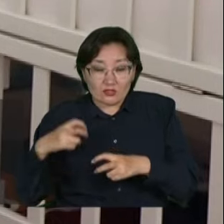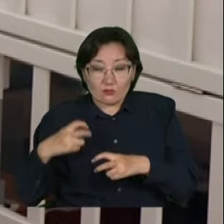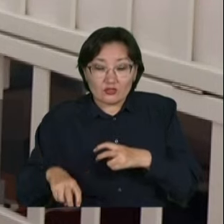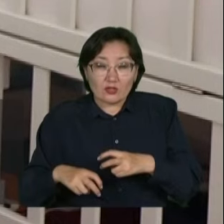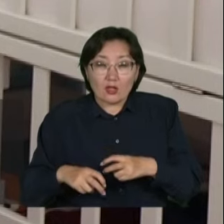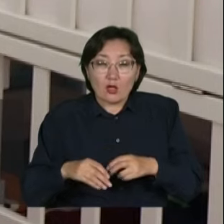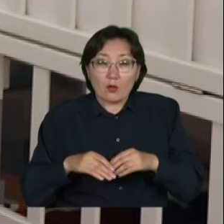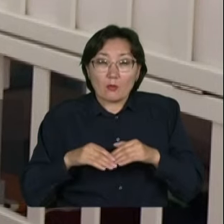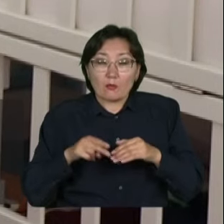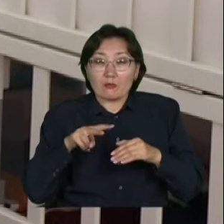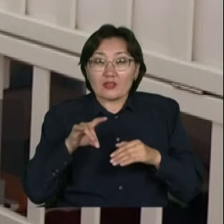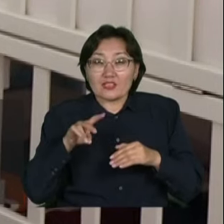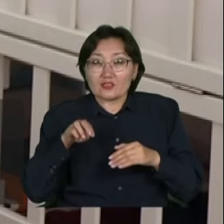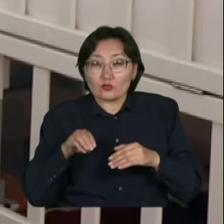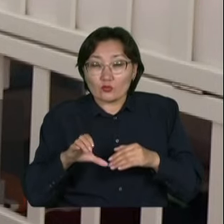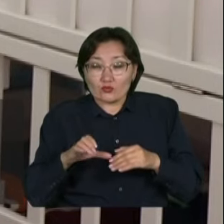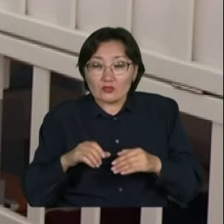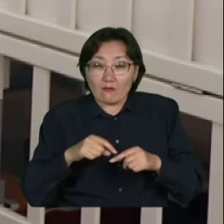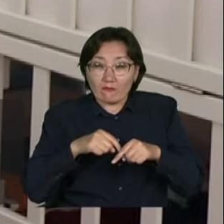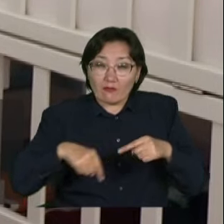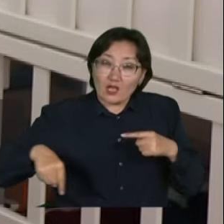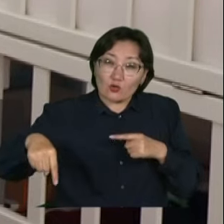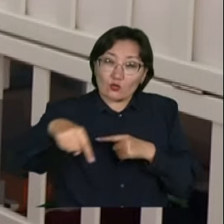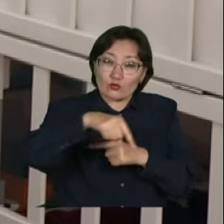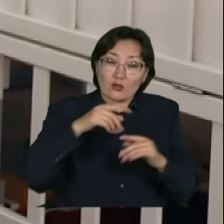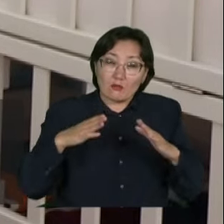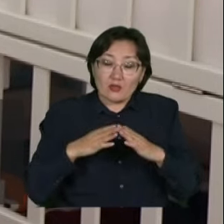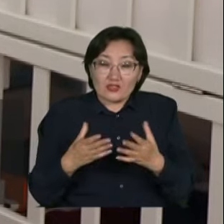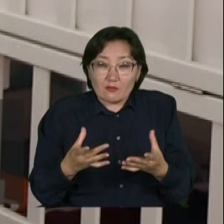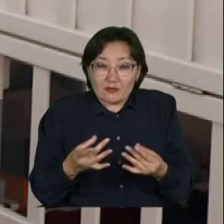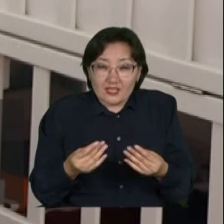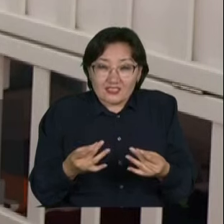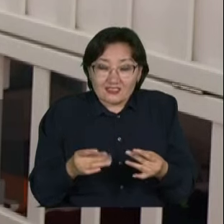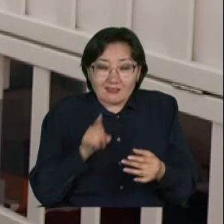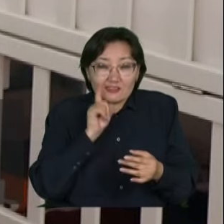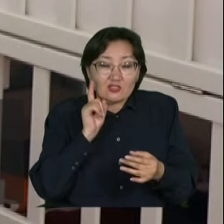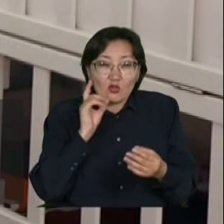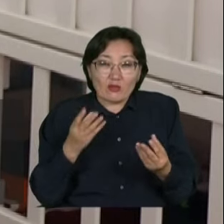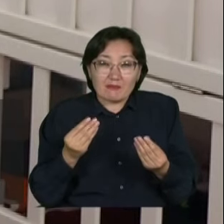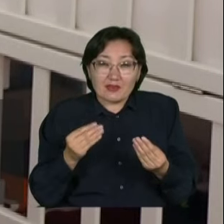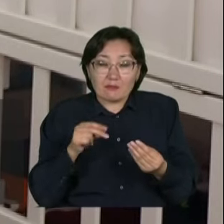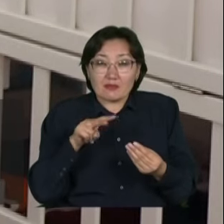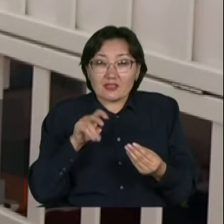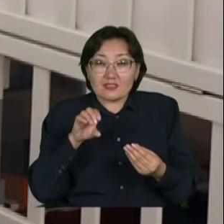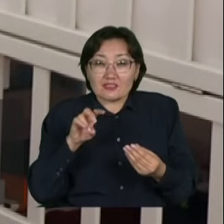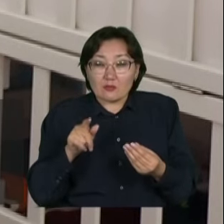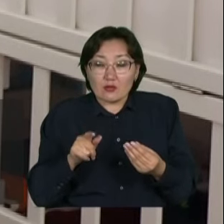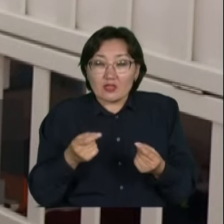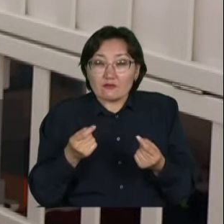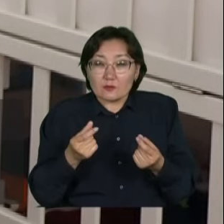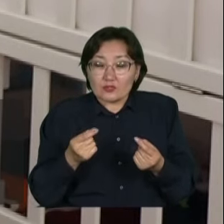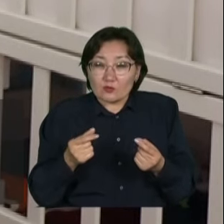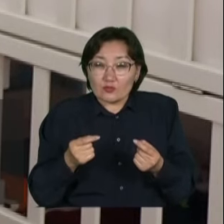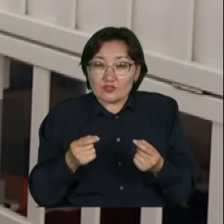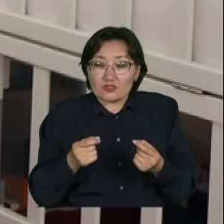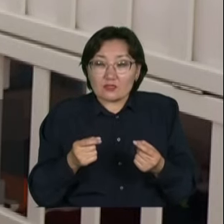вот плинтус вокруг дома, он в плесени зеленый, при малейшем прикосновении